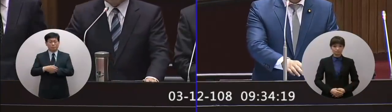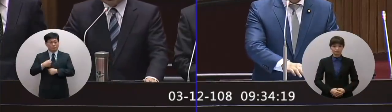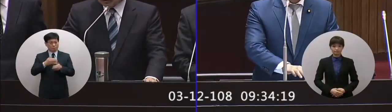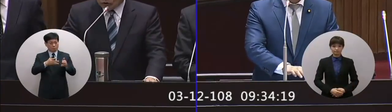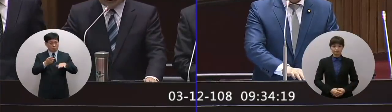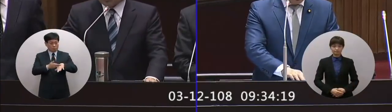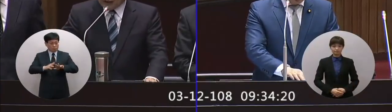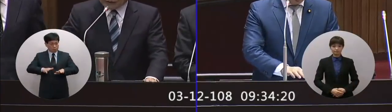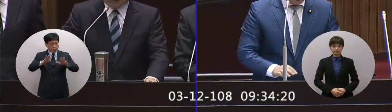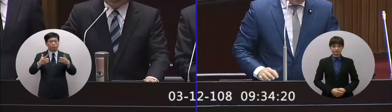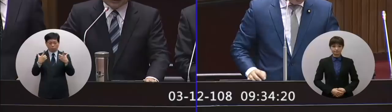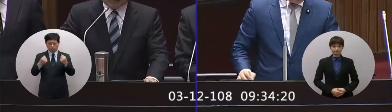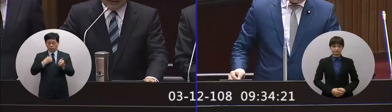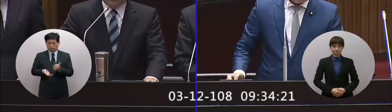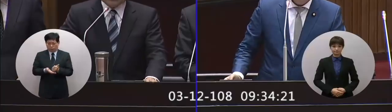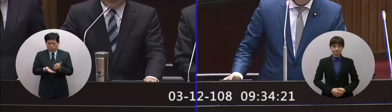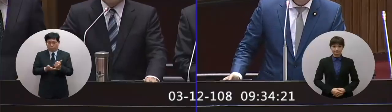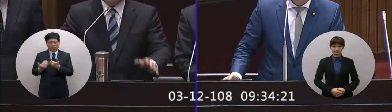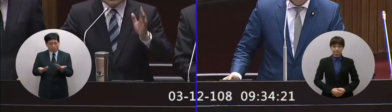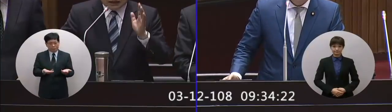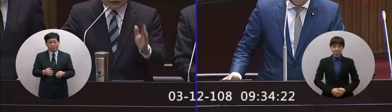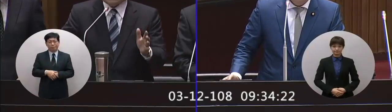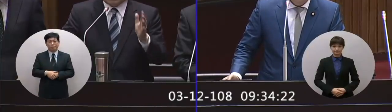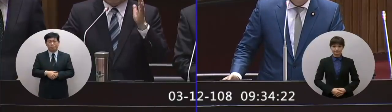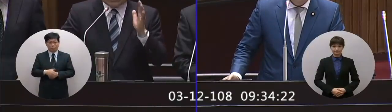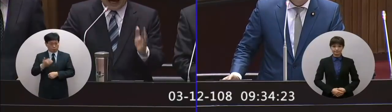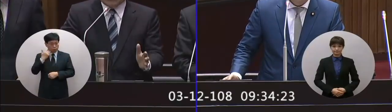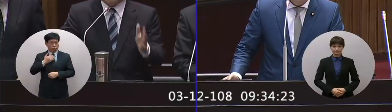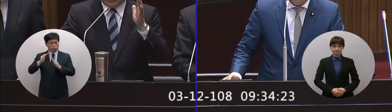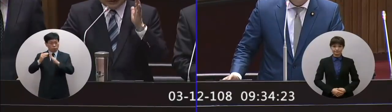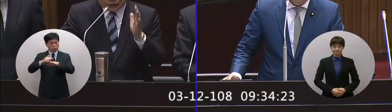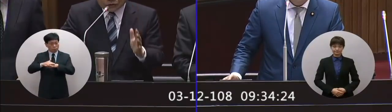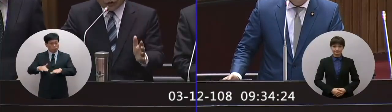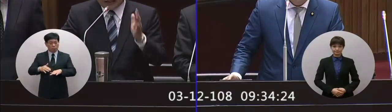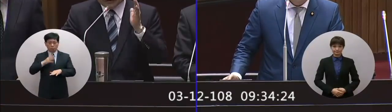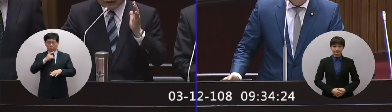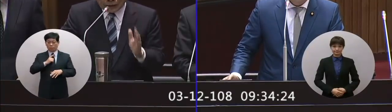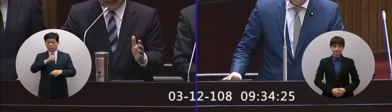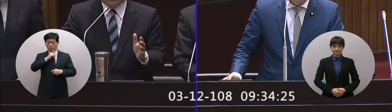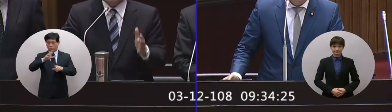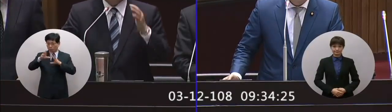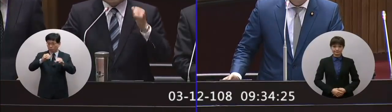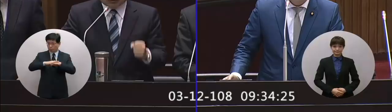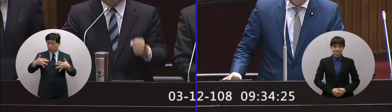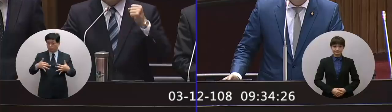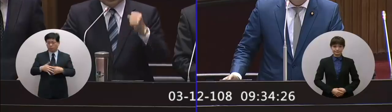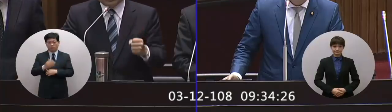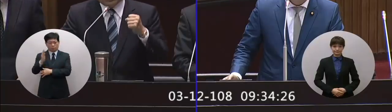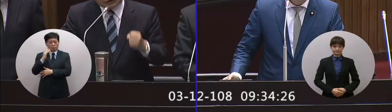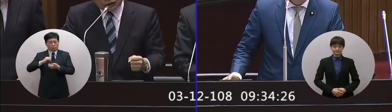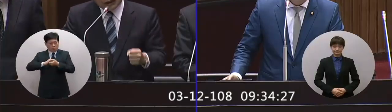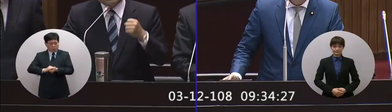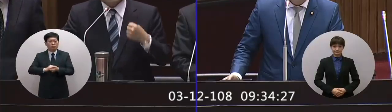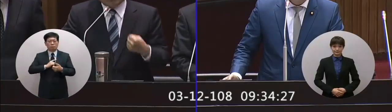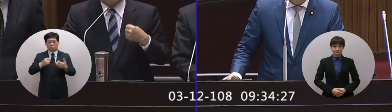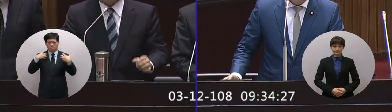科技进步都是非常鼓励跟欢迎，但涉及到国家安全、自动安全等，政府绝对